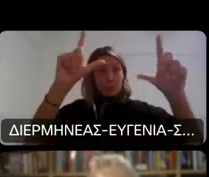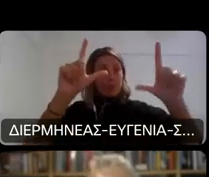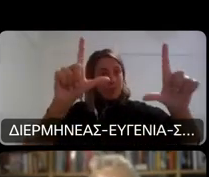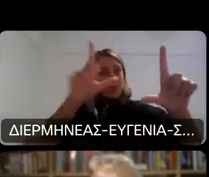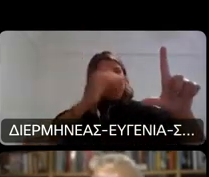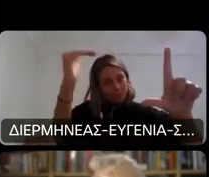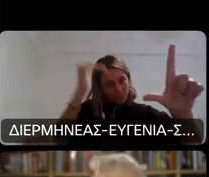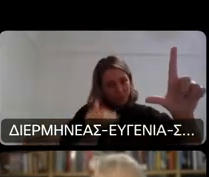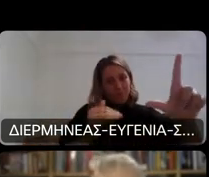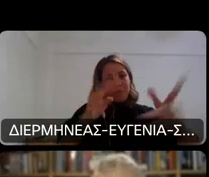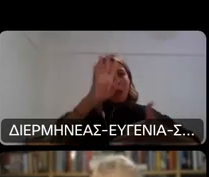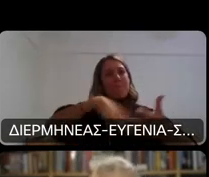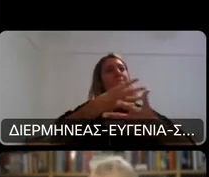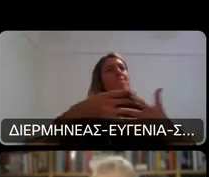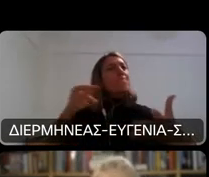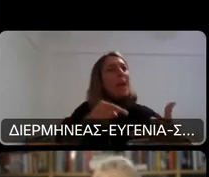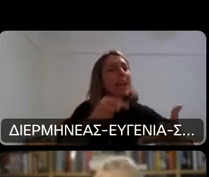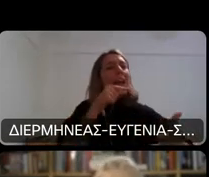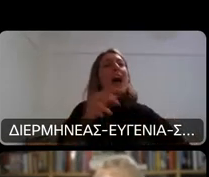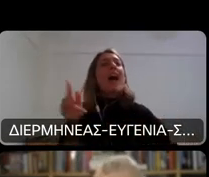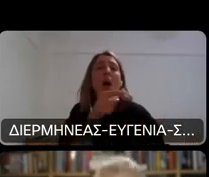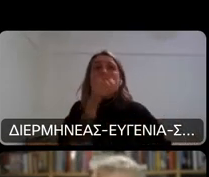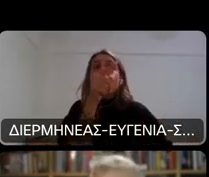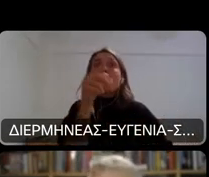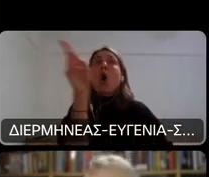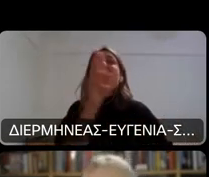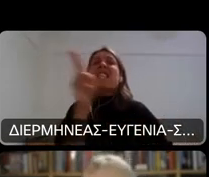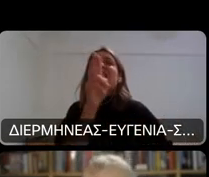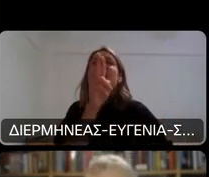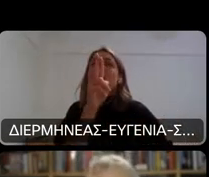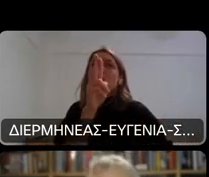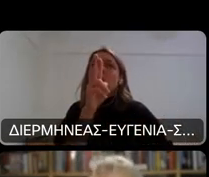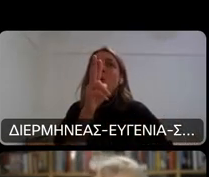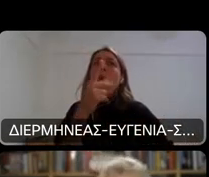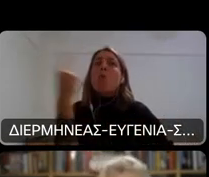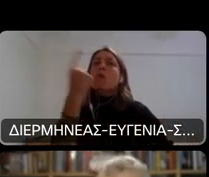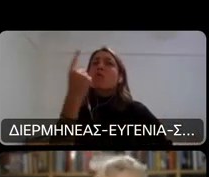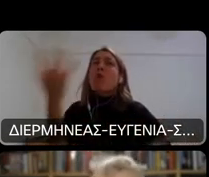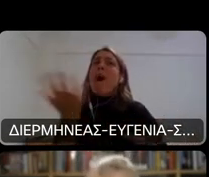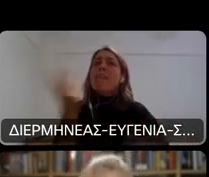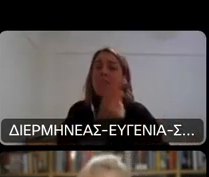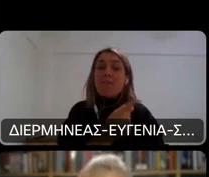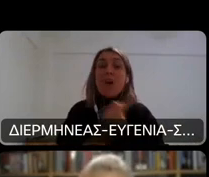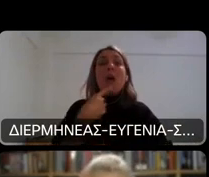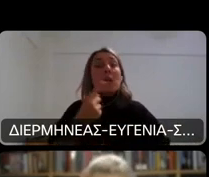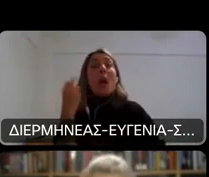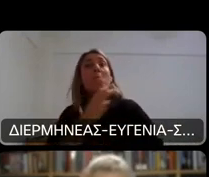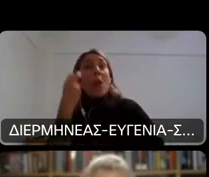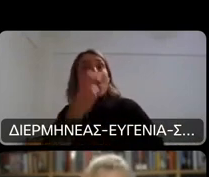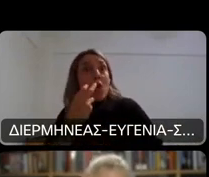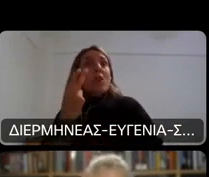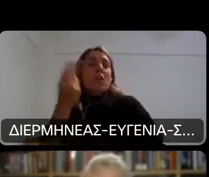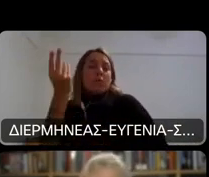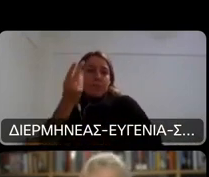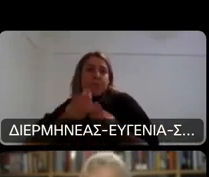πίνακα, στον οποίο προσδιορίζουμε τη ρατσιστικότητα του κειμένου και πρόσθετες πληροφορίες γι' αυτό, ημερομηνία δημοσίευσης, πηγή προέλευσης